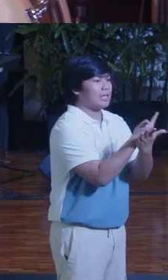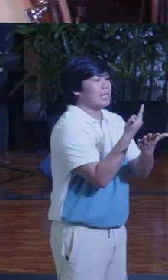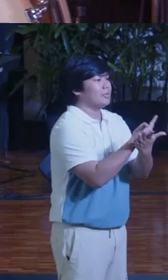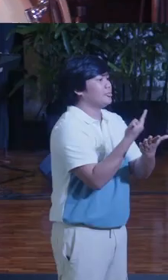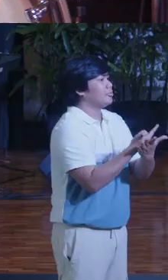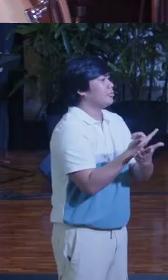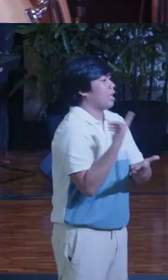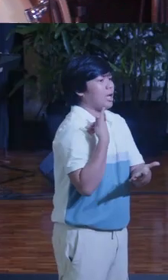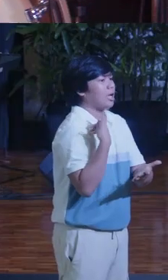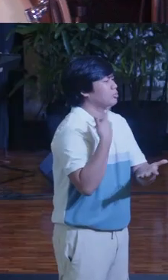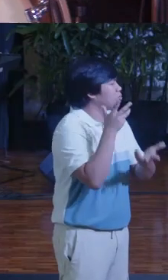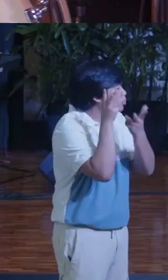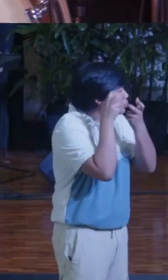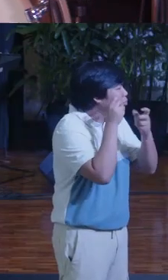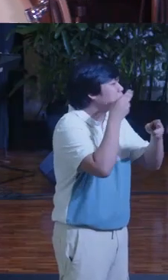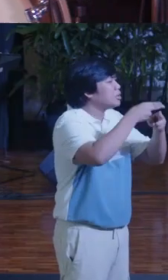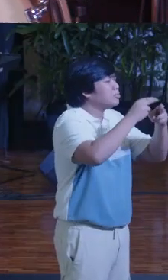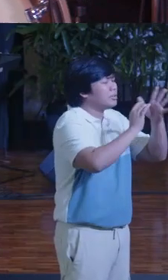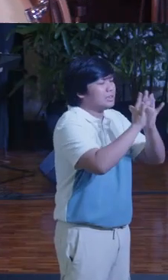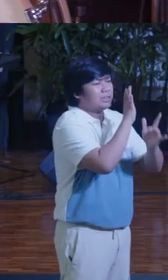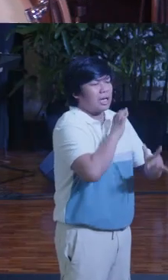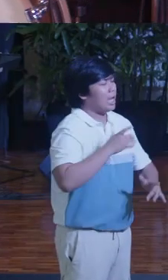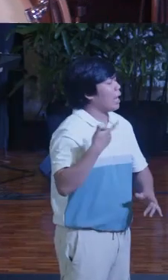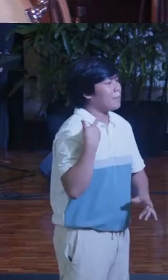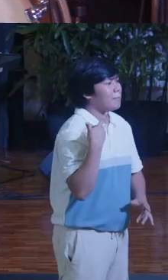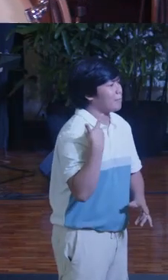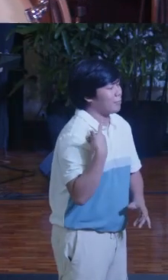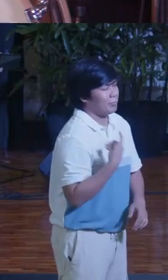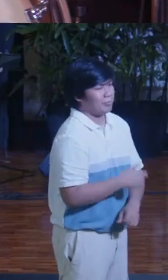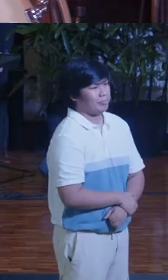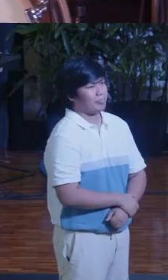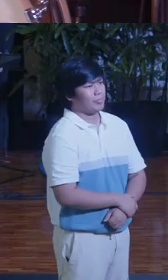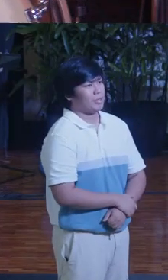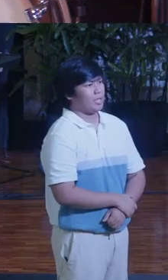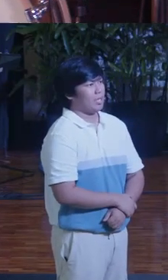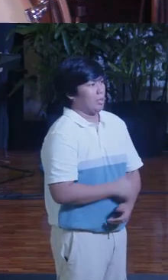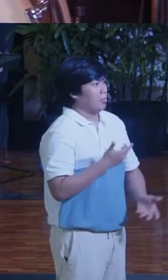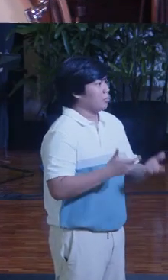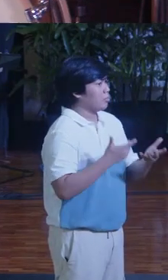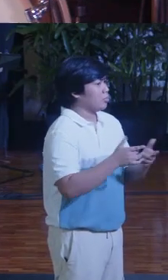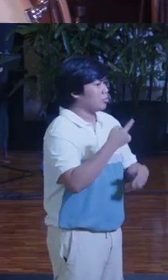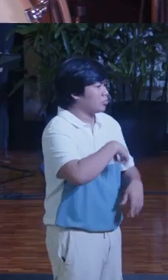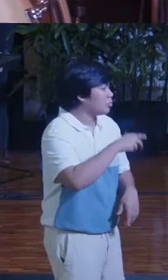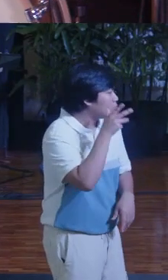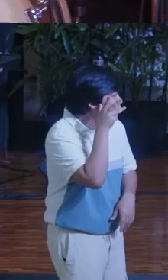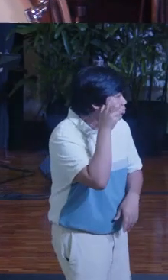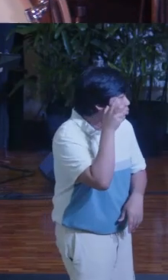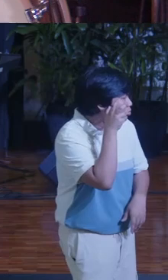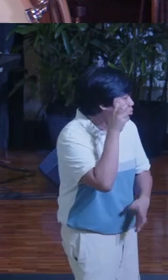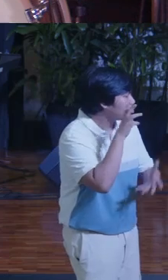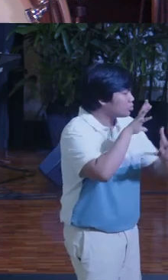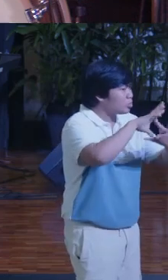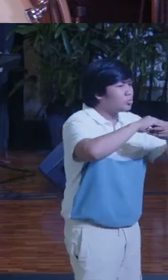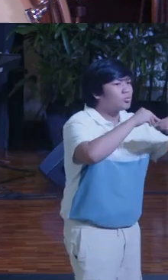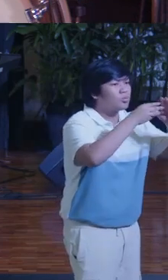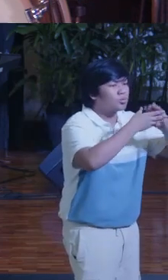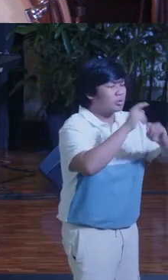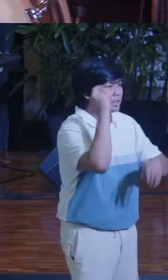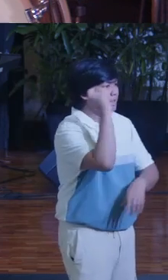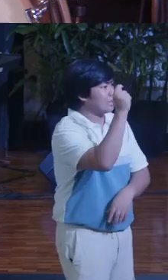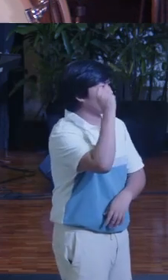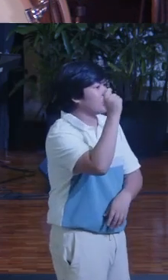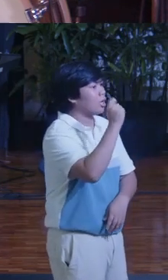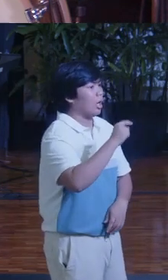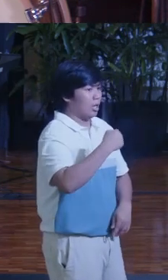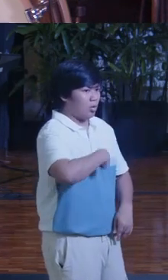mga hindi pa nakakakilala sa Diyos. At kung minsan nakikinig tayo ng ganoong klaseng testimonyo,